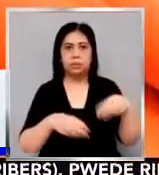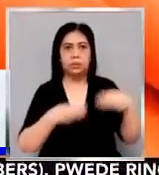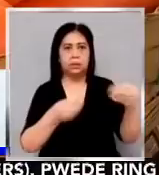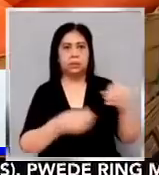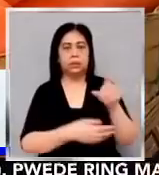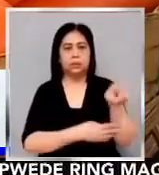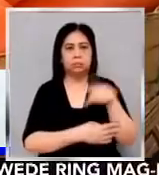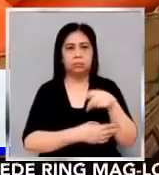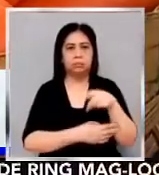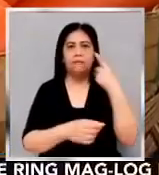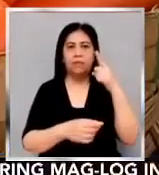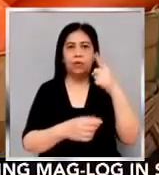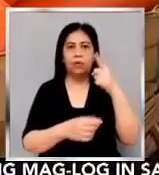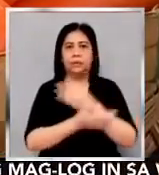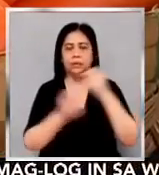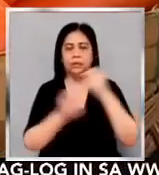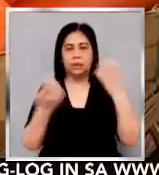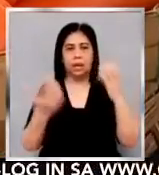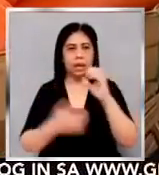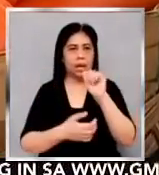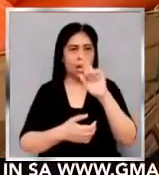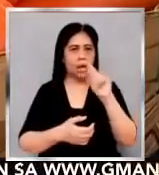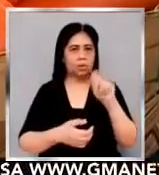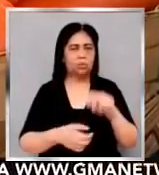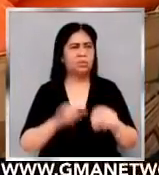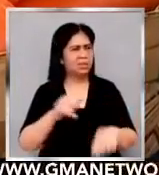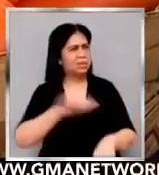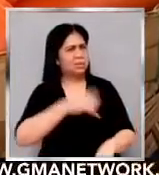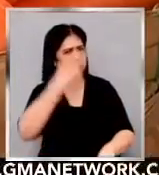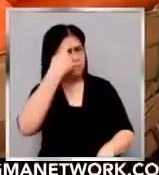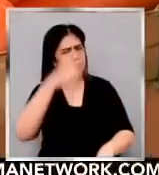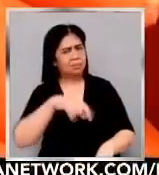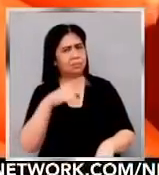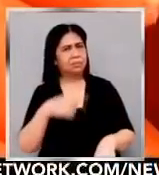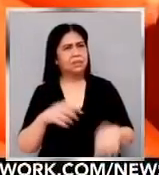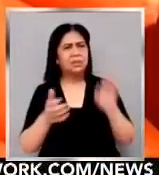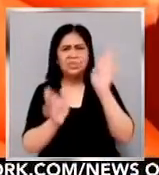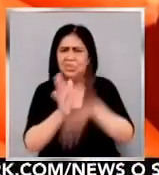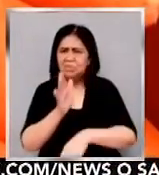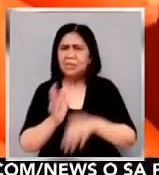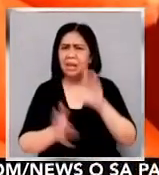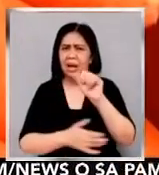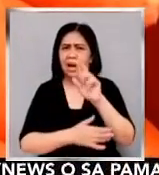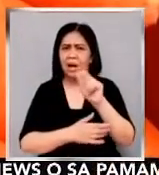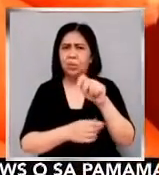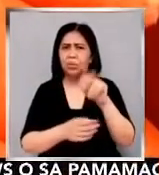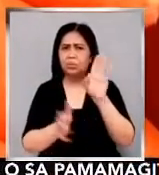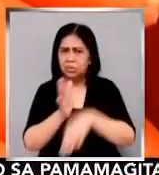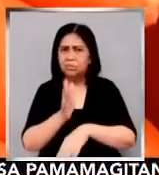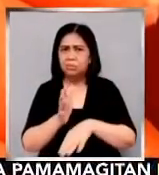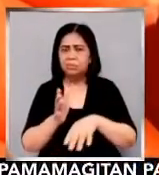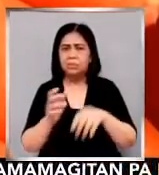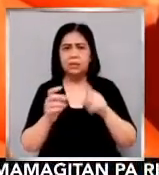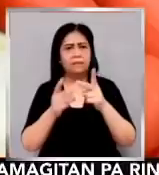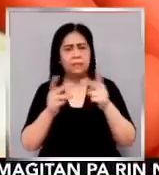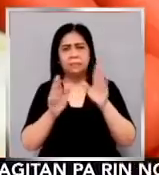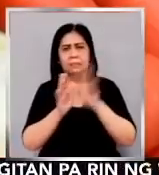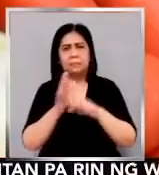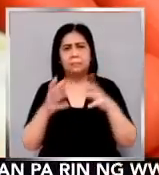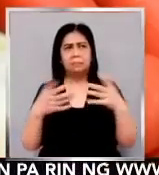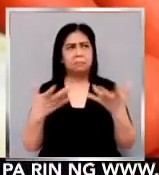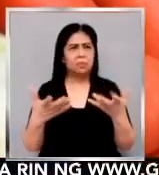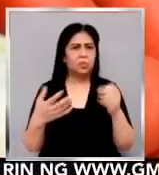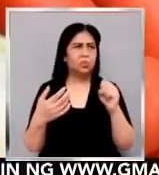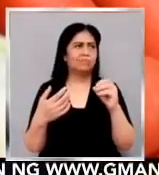carrots. Yun ang hindi ko nga alam kasi mura lang naman ang carrots Mahal ko yan tapos napakamura So hindi